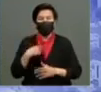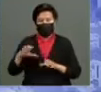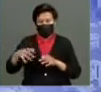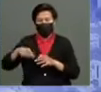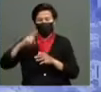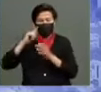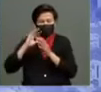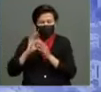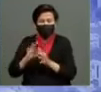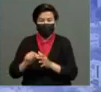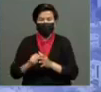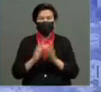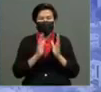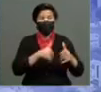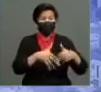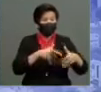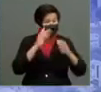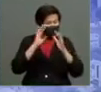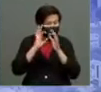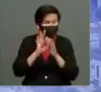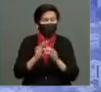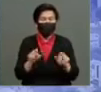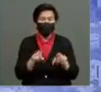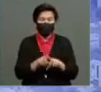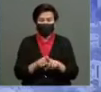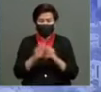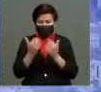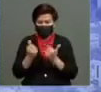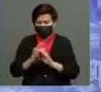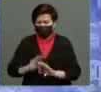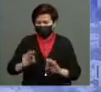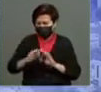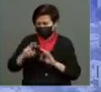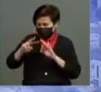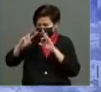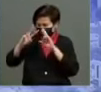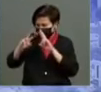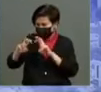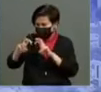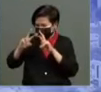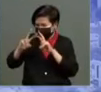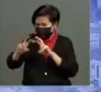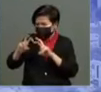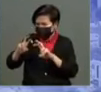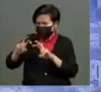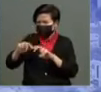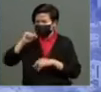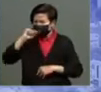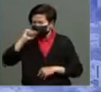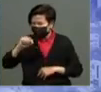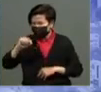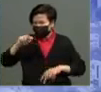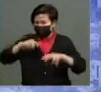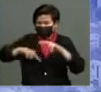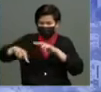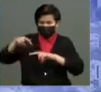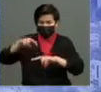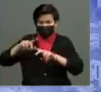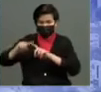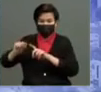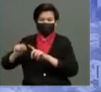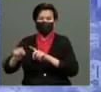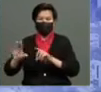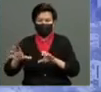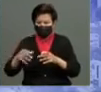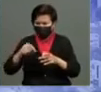ขณะเดียวกันความกังวลนี้ถูกแปลเปลี่ยนเป็นการมอนิเตอร์ไปแล้วนะครับการสั่งการแล้วก็การเข้าไปหาในกลุ่มเสี่ยง